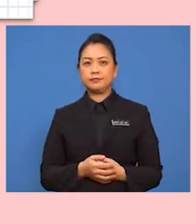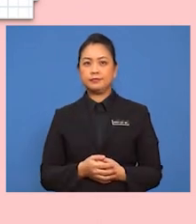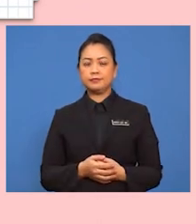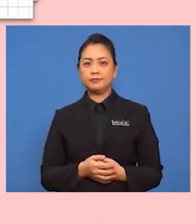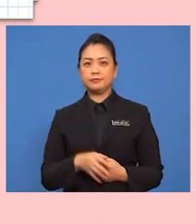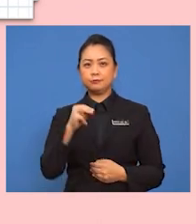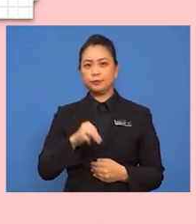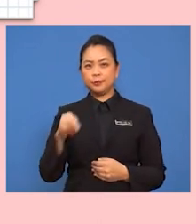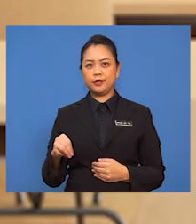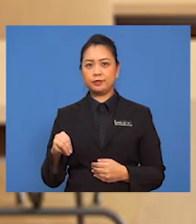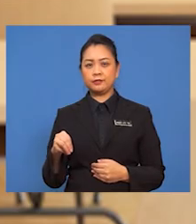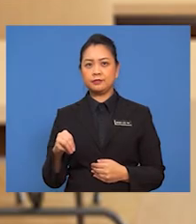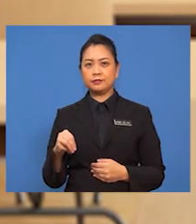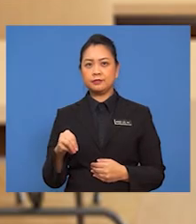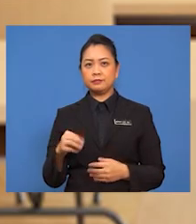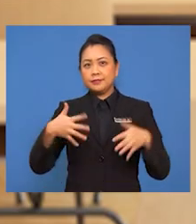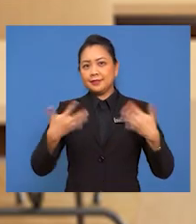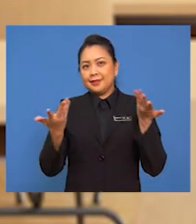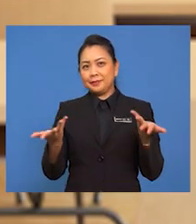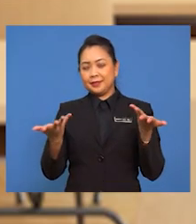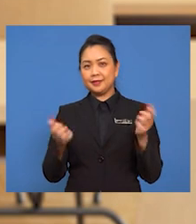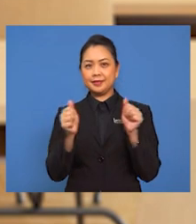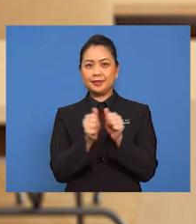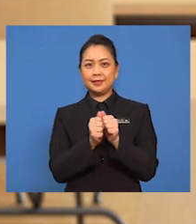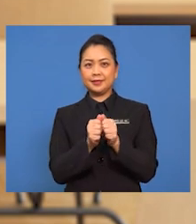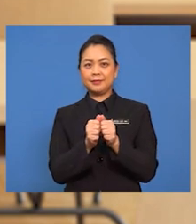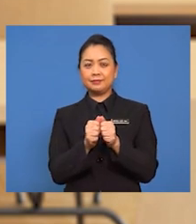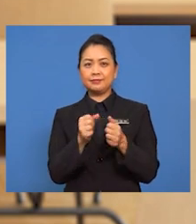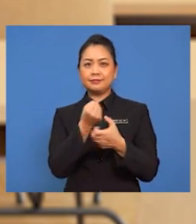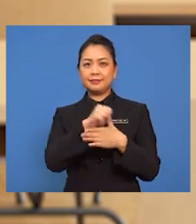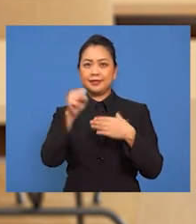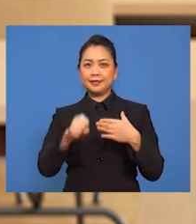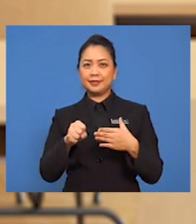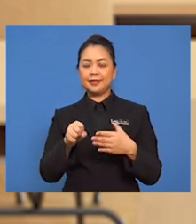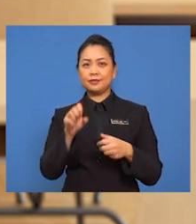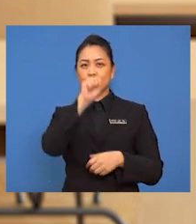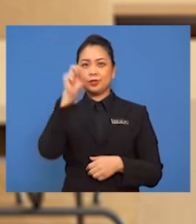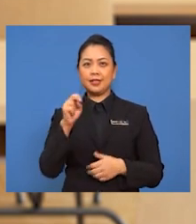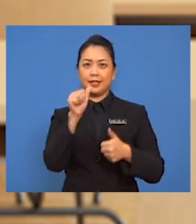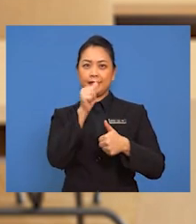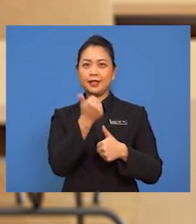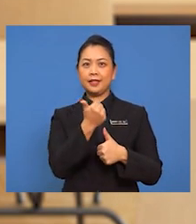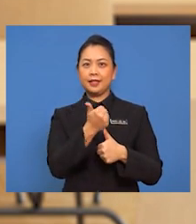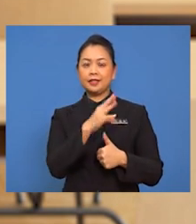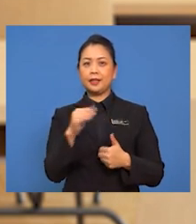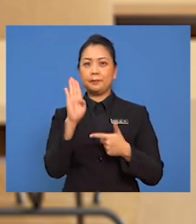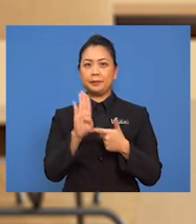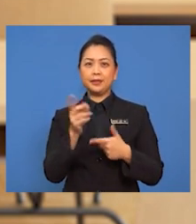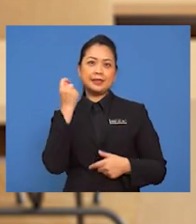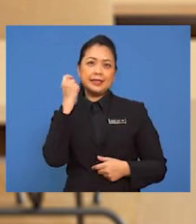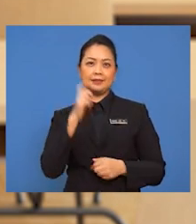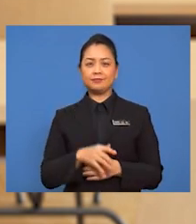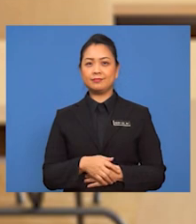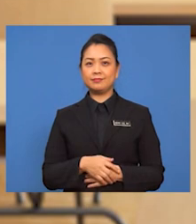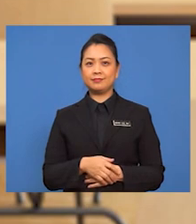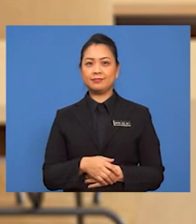Murid-murid, bagaimana dengan penyelesaian soalan A dan soalan B itu tadi?